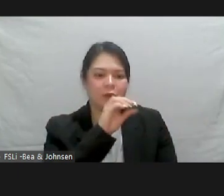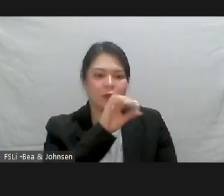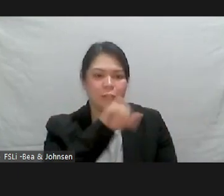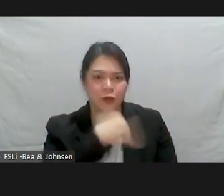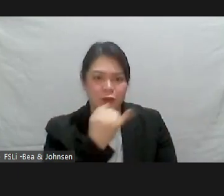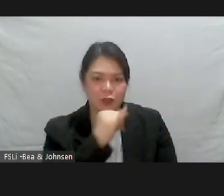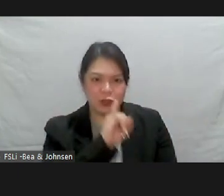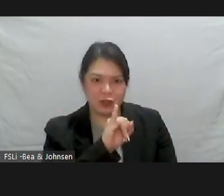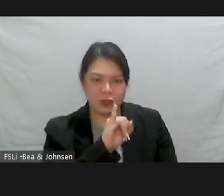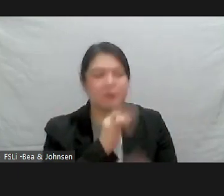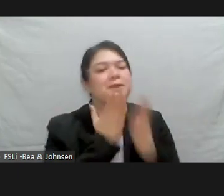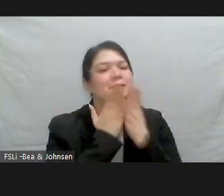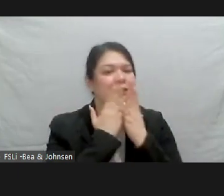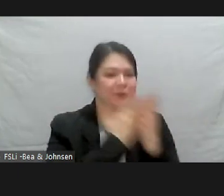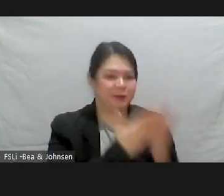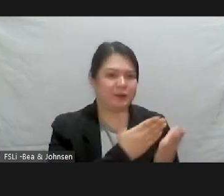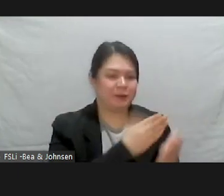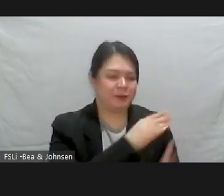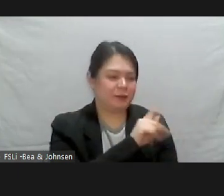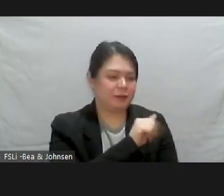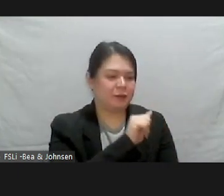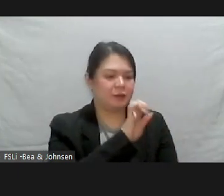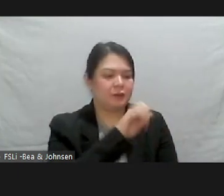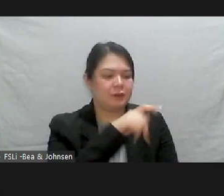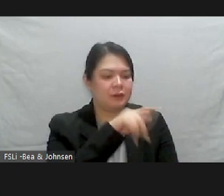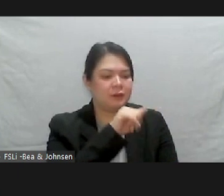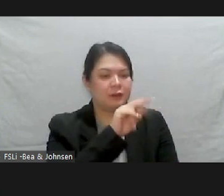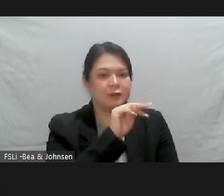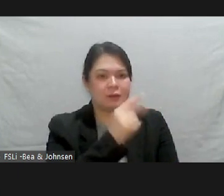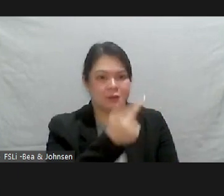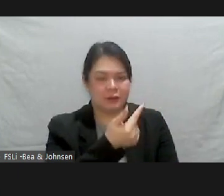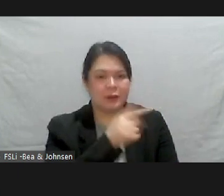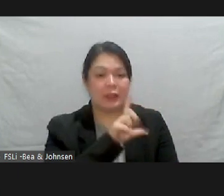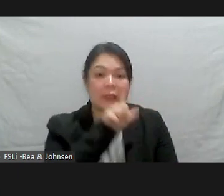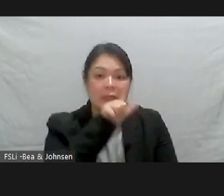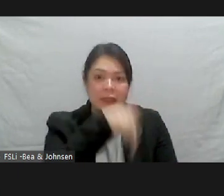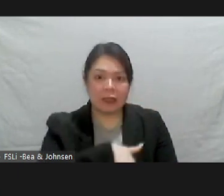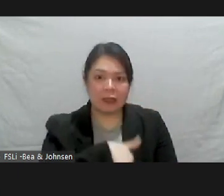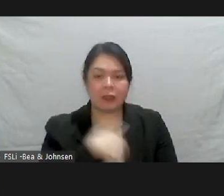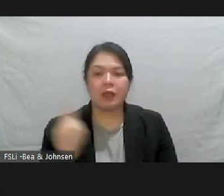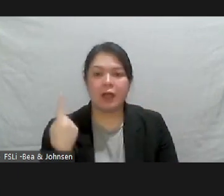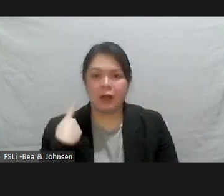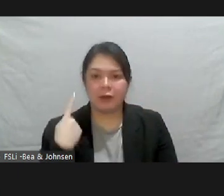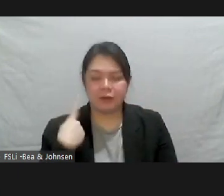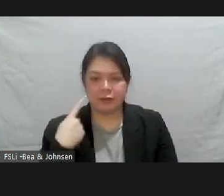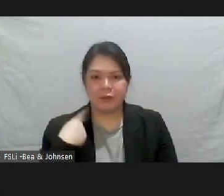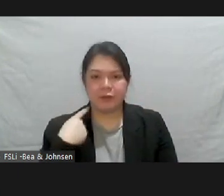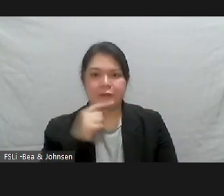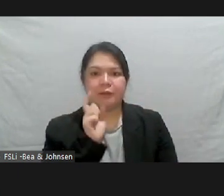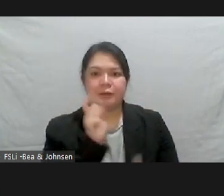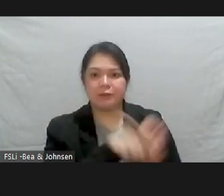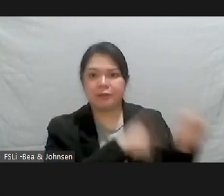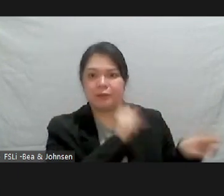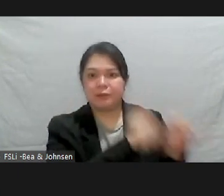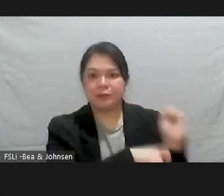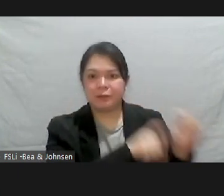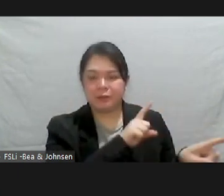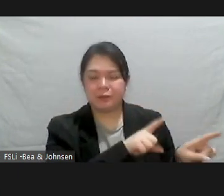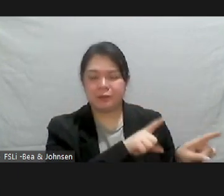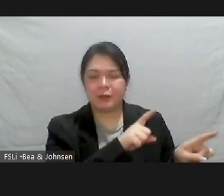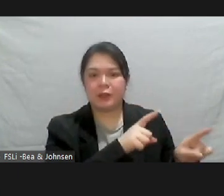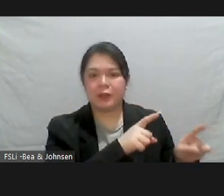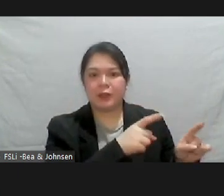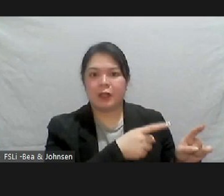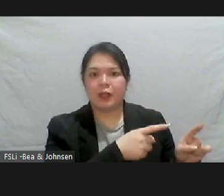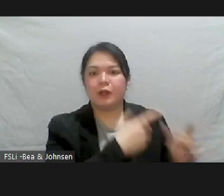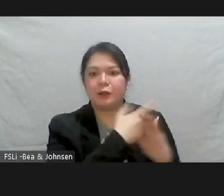Maraming salamat sa iyo, Kaipang. Mamaya magkakaroon tayo ng pagkakataon na makapagtanong kay Kaipang at makapagbahagi